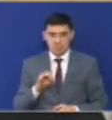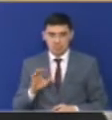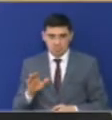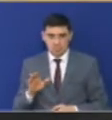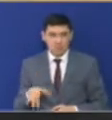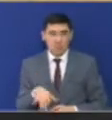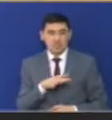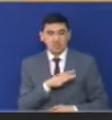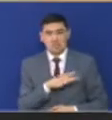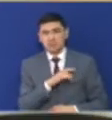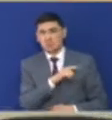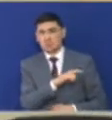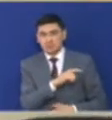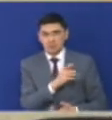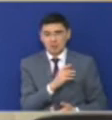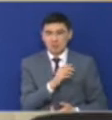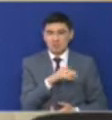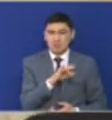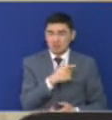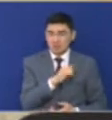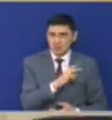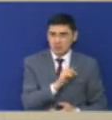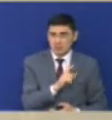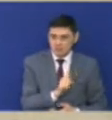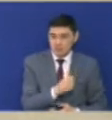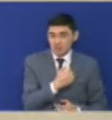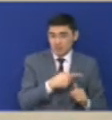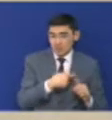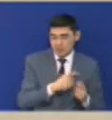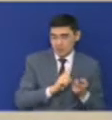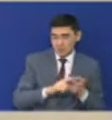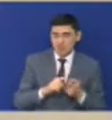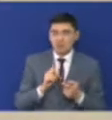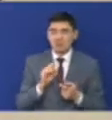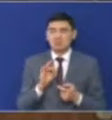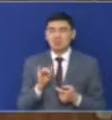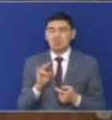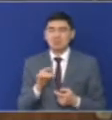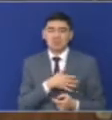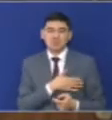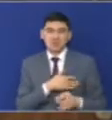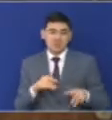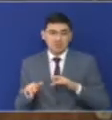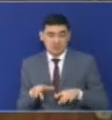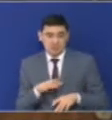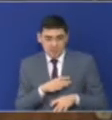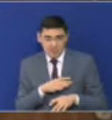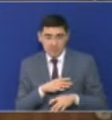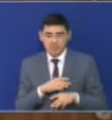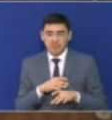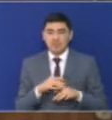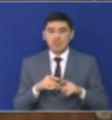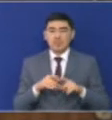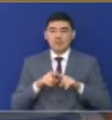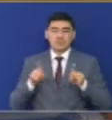председателя Сената Республики Казахстан Дариги Назарбаевой участникам конкурса «Караван милосердия». милосердия, организованного благотворительным фондом